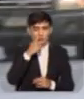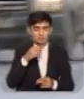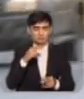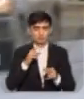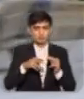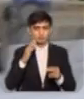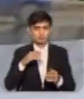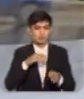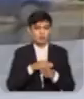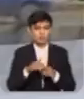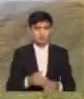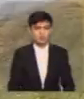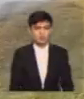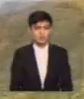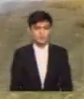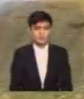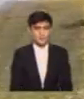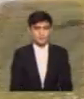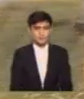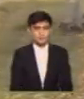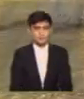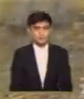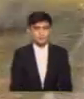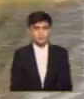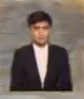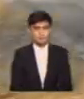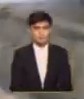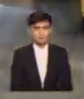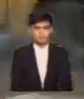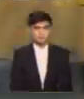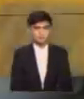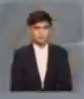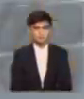деп күтілуде. Айжан Оралбекқызы, Нуркен Тоқмурзин, Информбюро, Нұр-Султан.